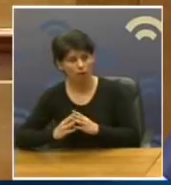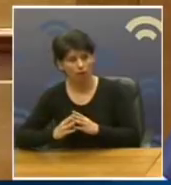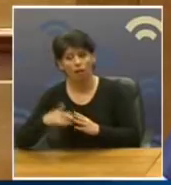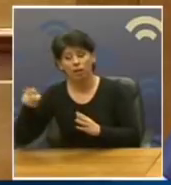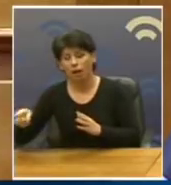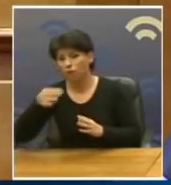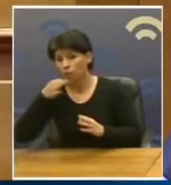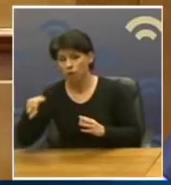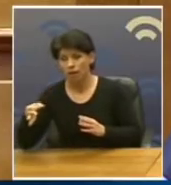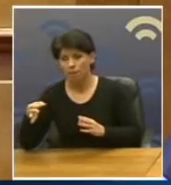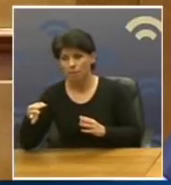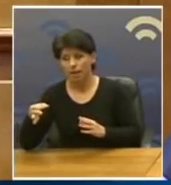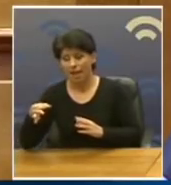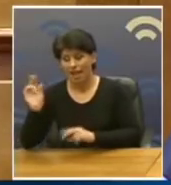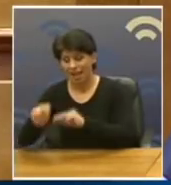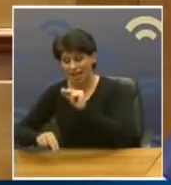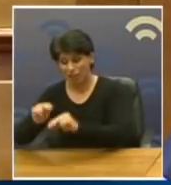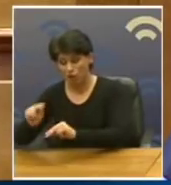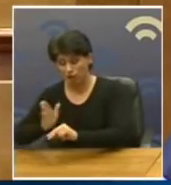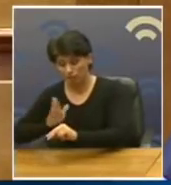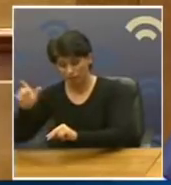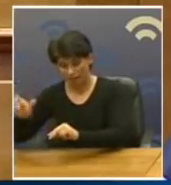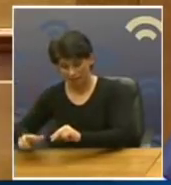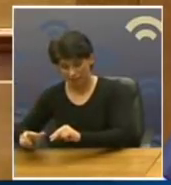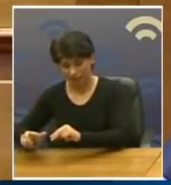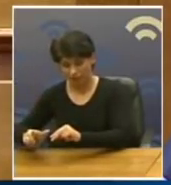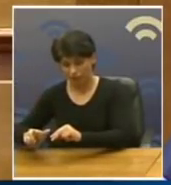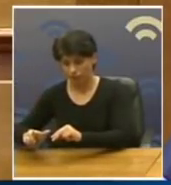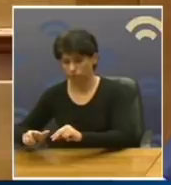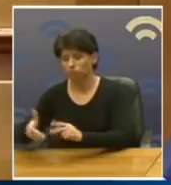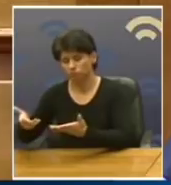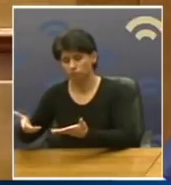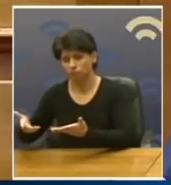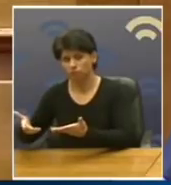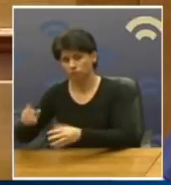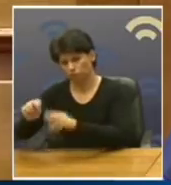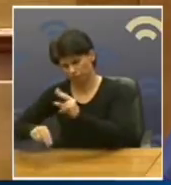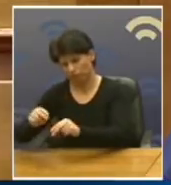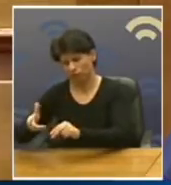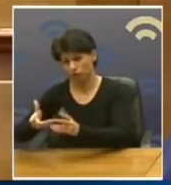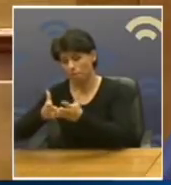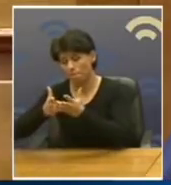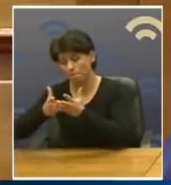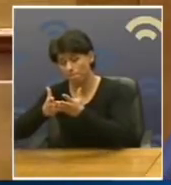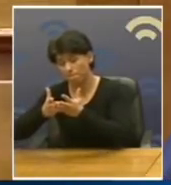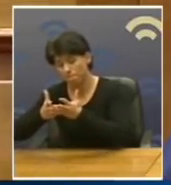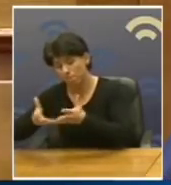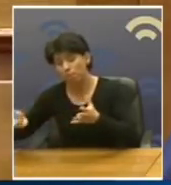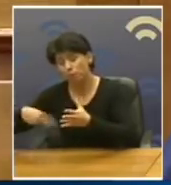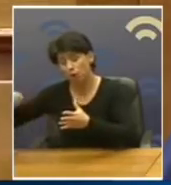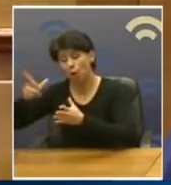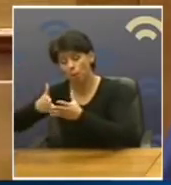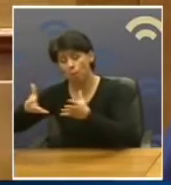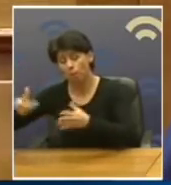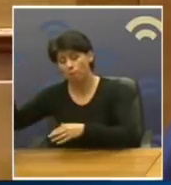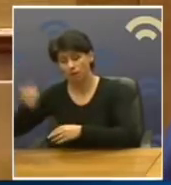που ονομάζεται εκλογική πελατεία του εκκλησιάσματος, πολύ μεγαλύτερο μέρος από ό,τι νομίζετε,